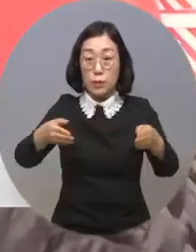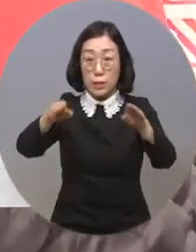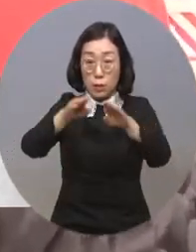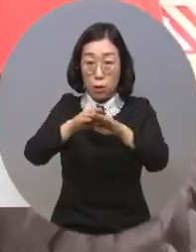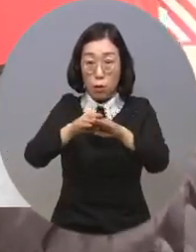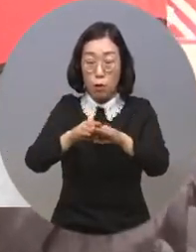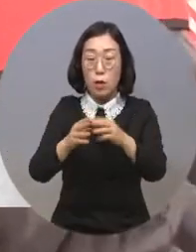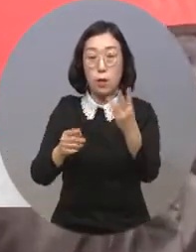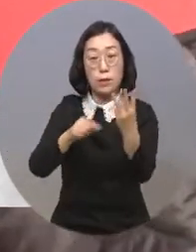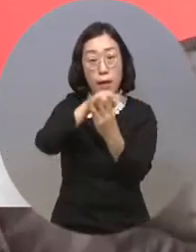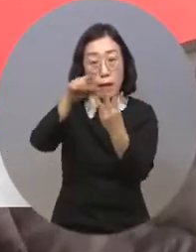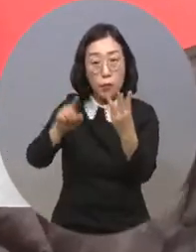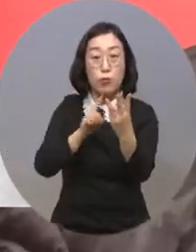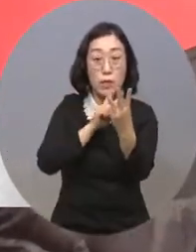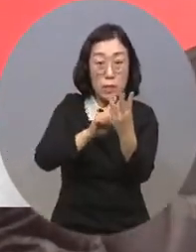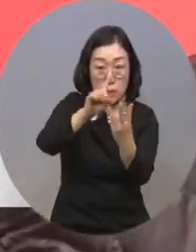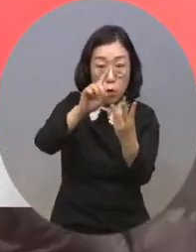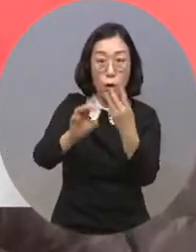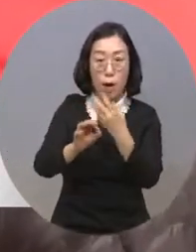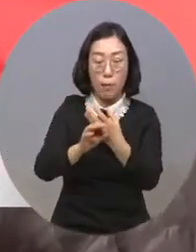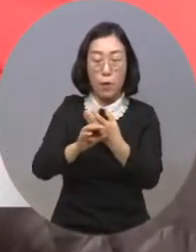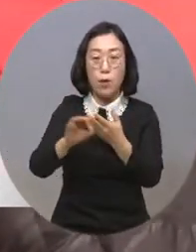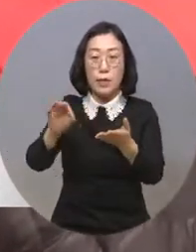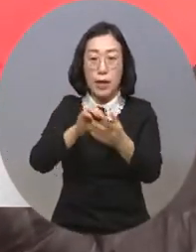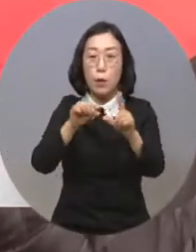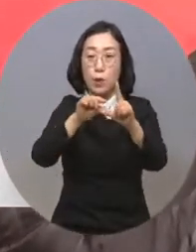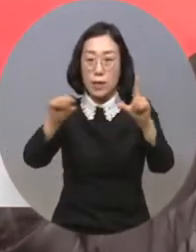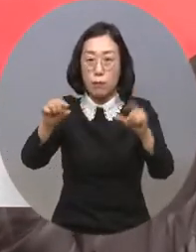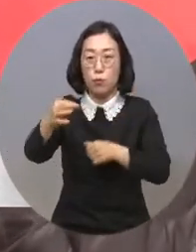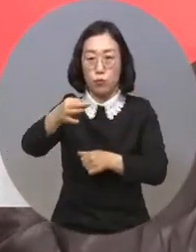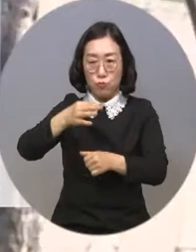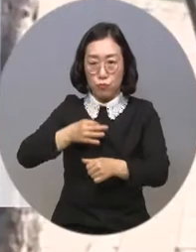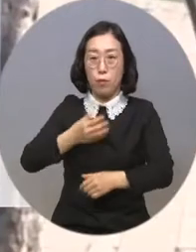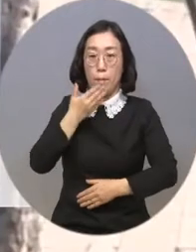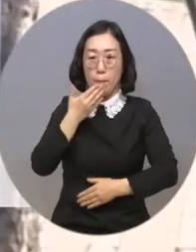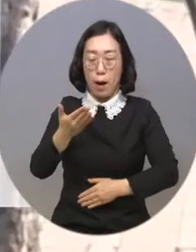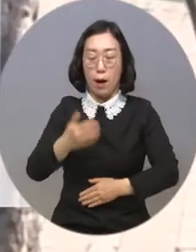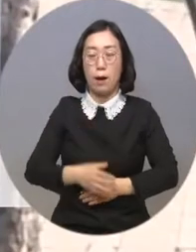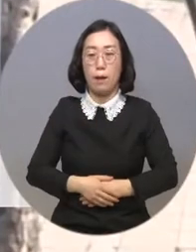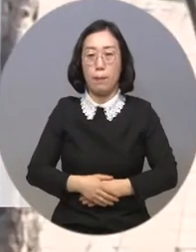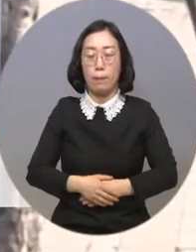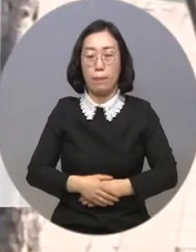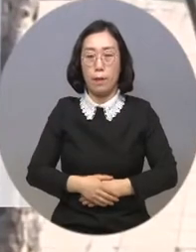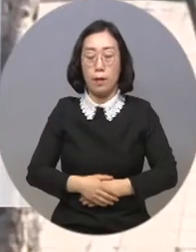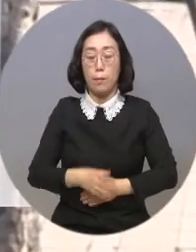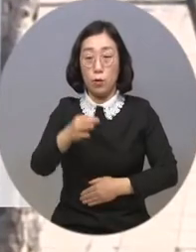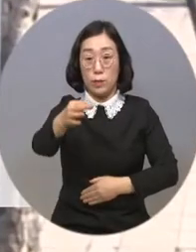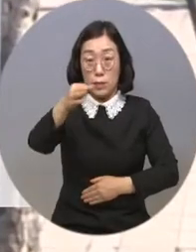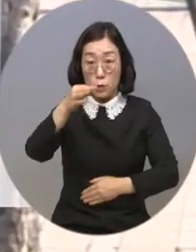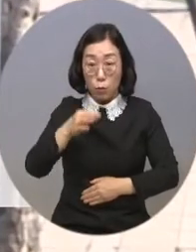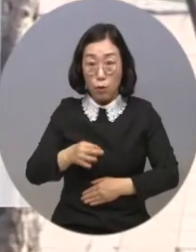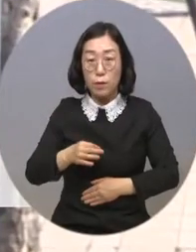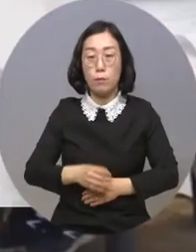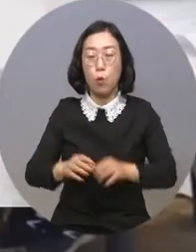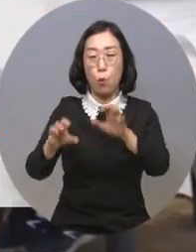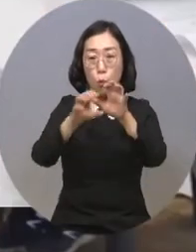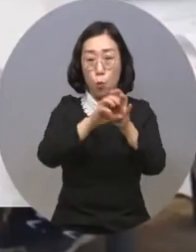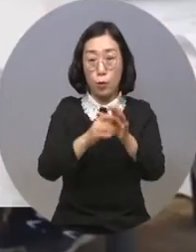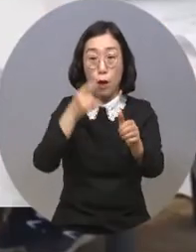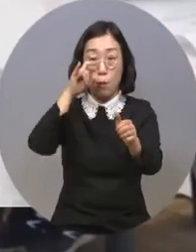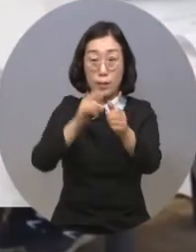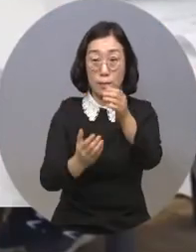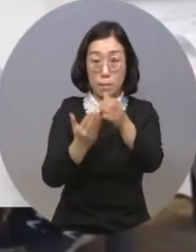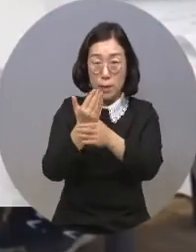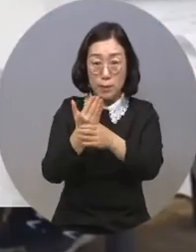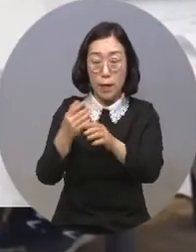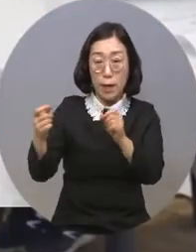세 개 단체에 신청하면 경비의 일부를 지원받을 수 있습니다. 이번 지원금은 코로나19 확진자 발생에 따른